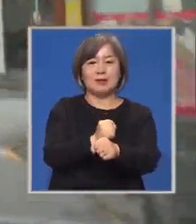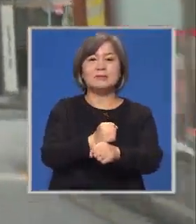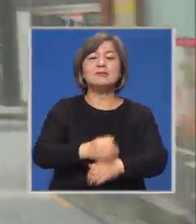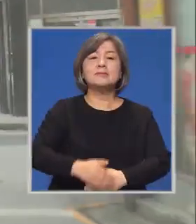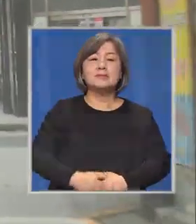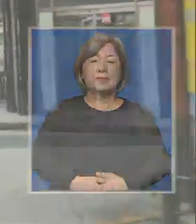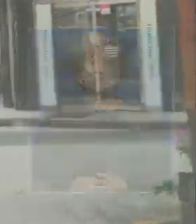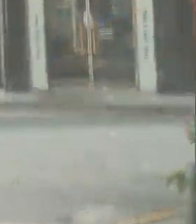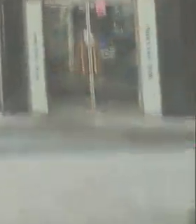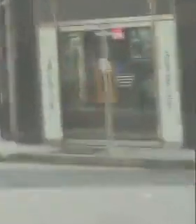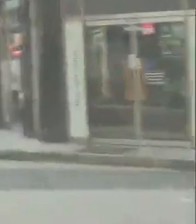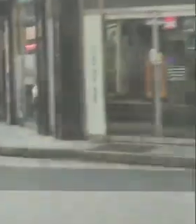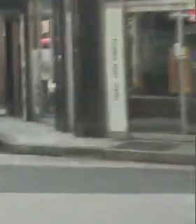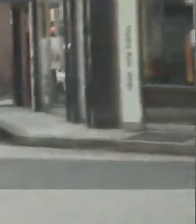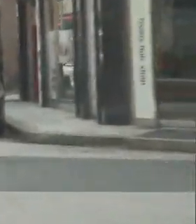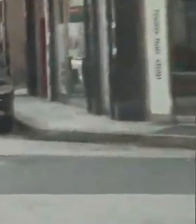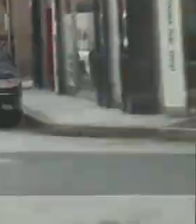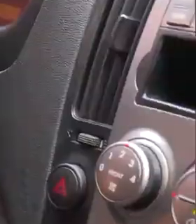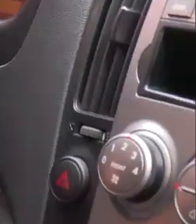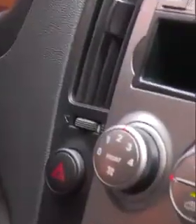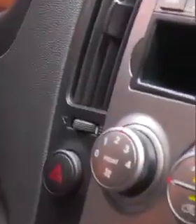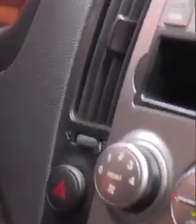운전대를 잡았습니다.